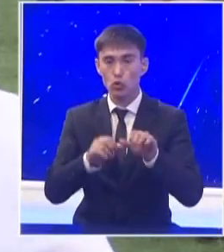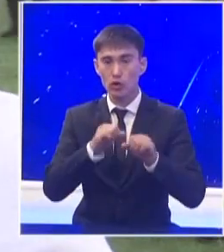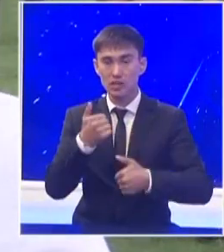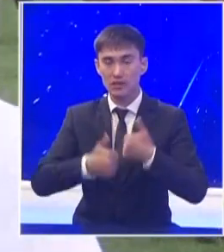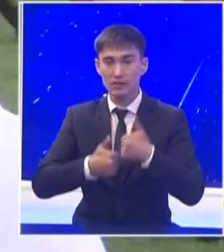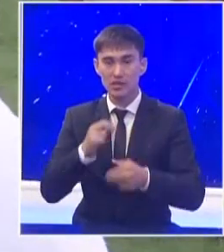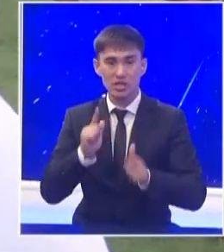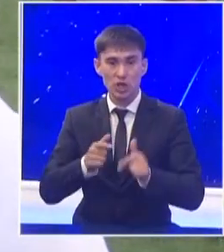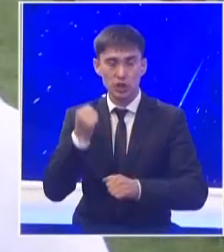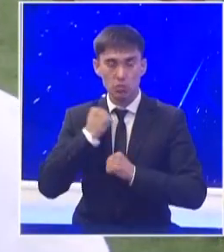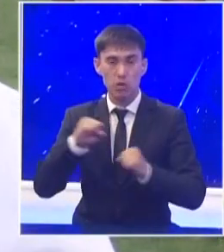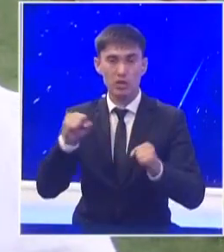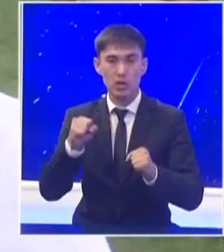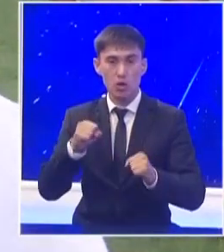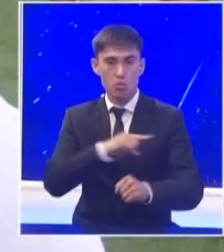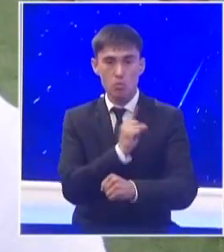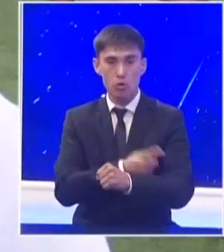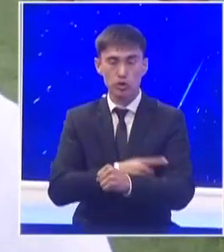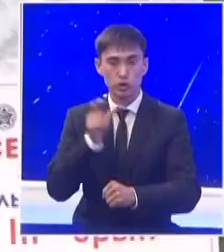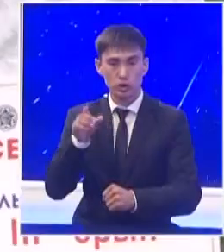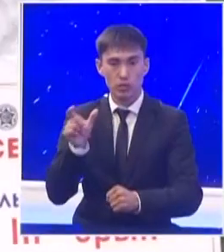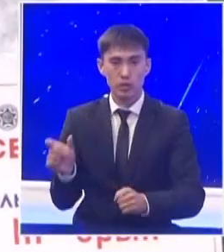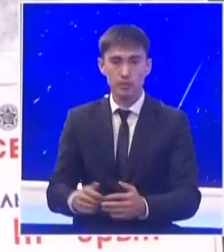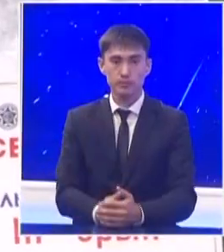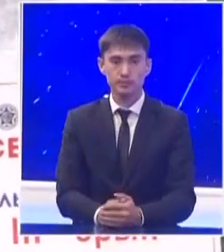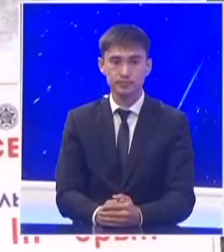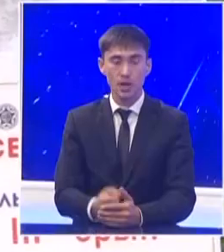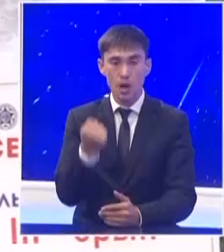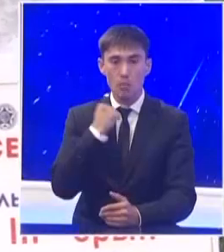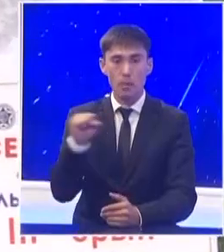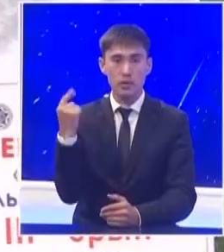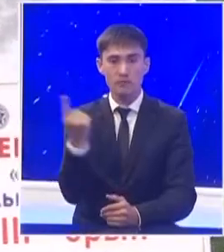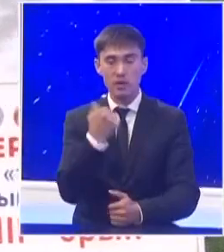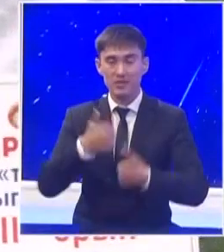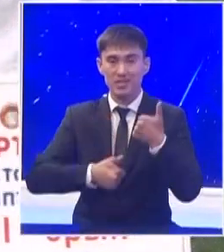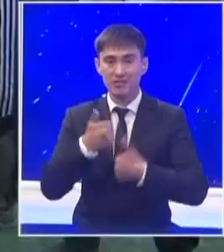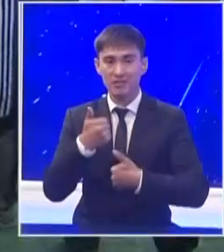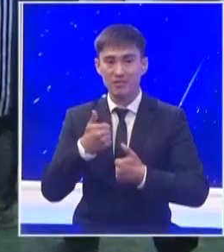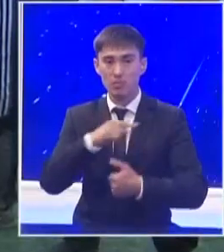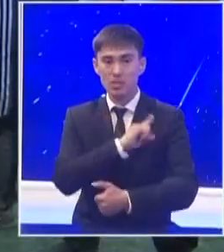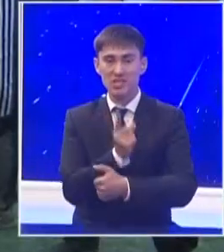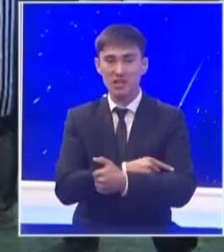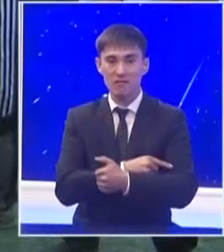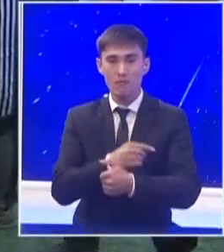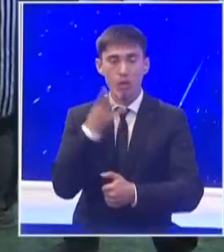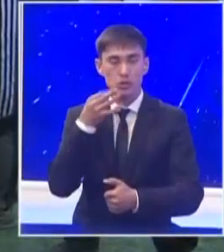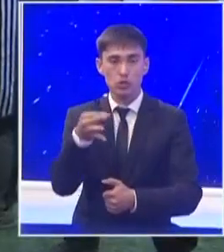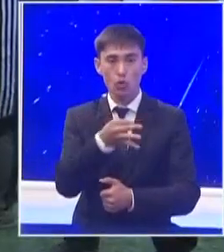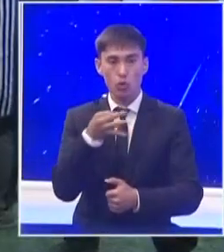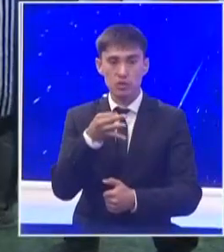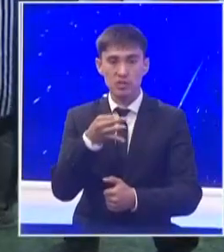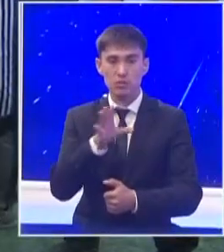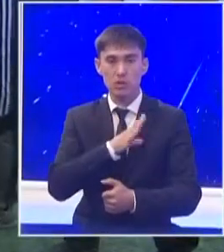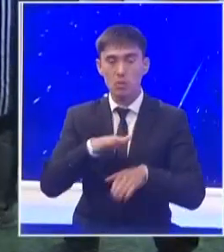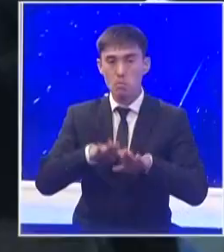Это настоящие батыры, очень мощные ребята. Победителем в первых соревнованиях по силовому экстриму в Алматинской области